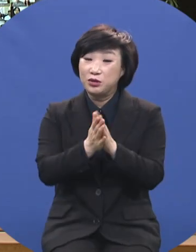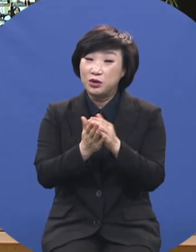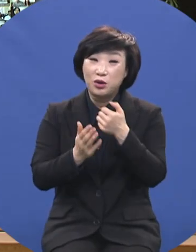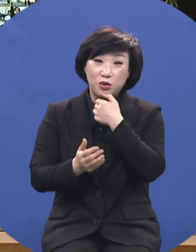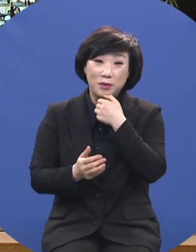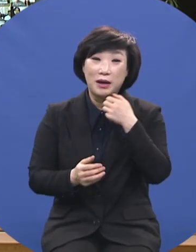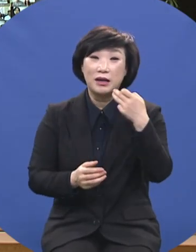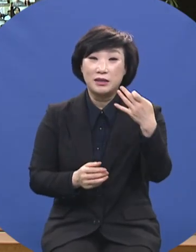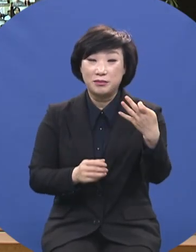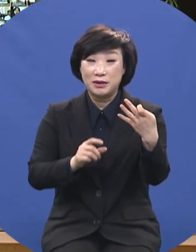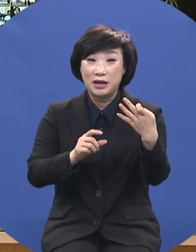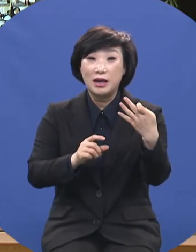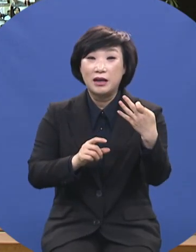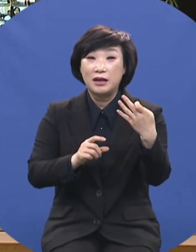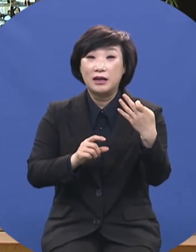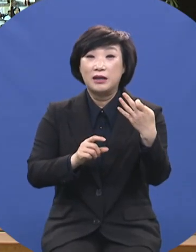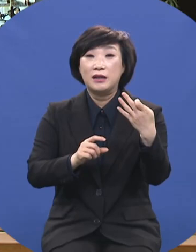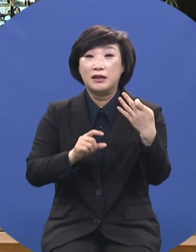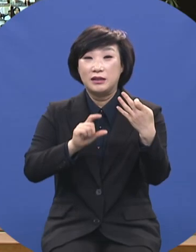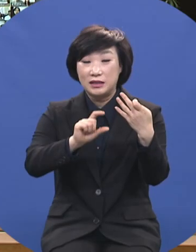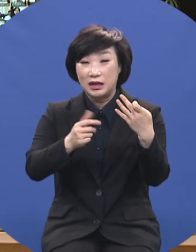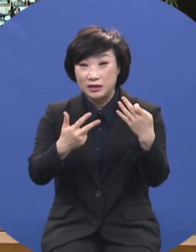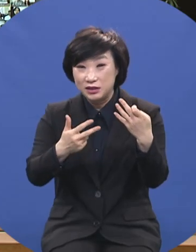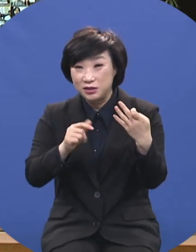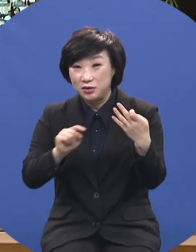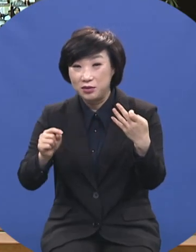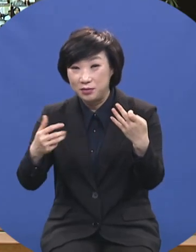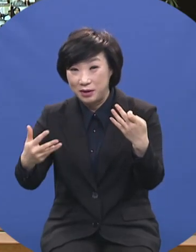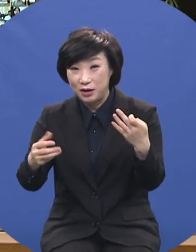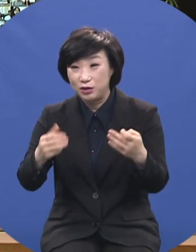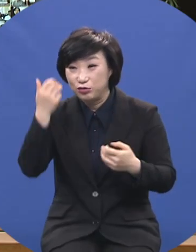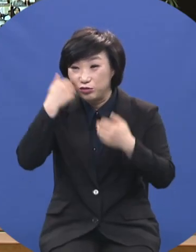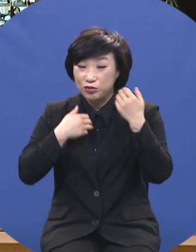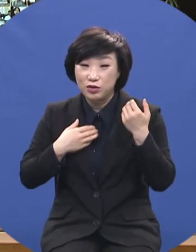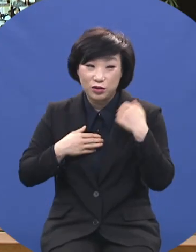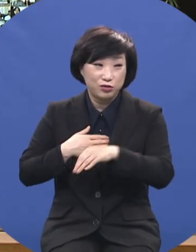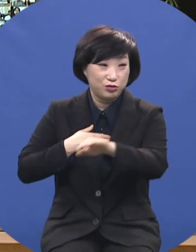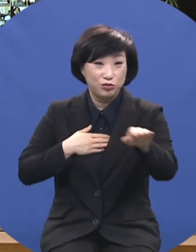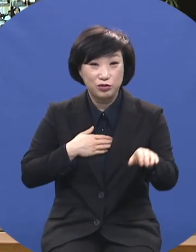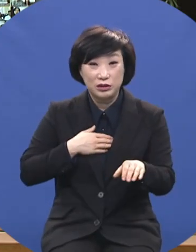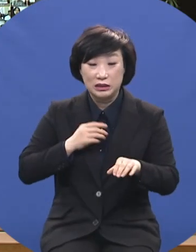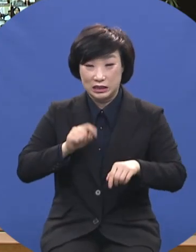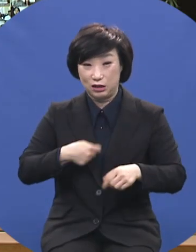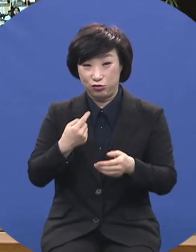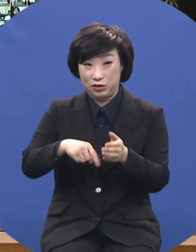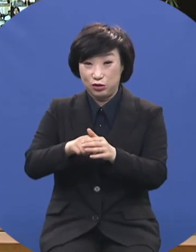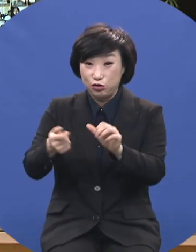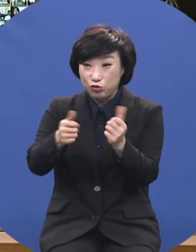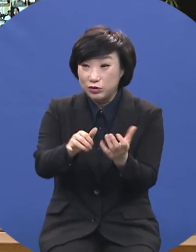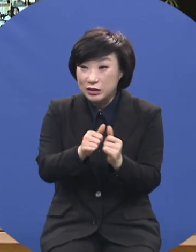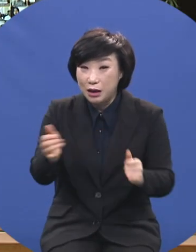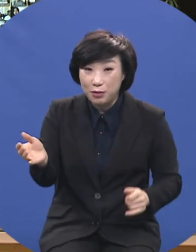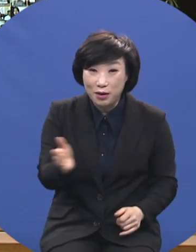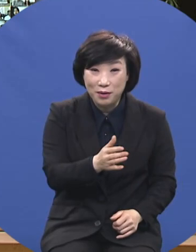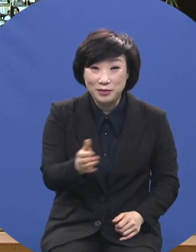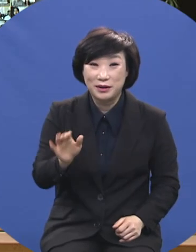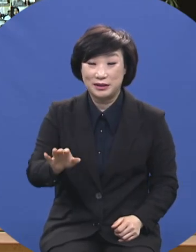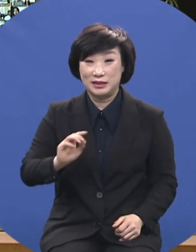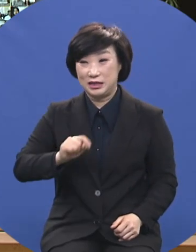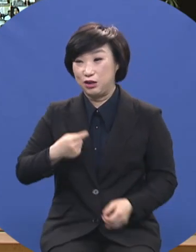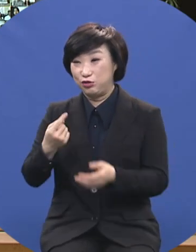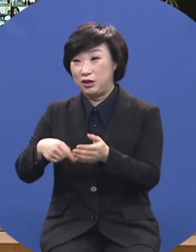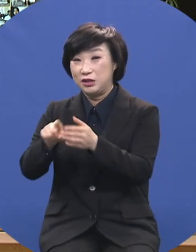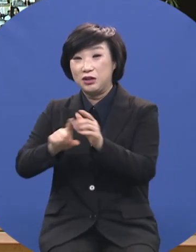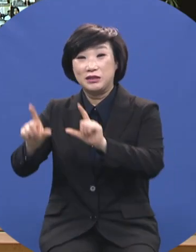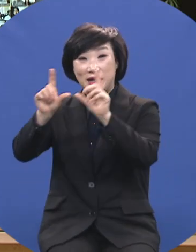14장 7절로 8절에 우리 중에 누구든지 자기를 위해 죽는 자가 없고 자기를 위해